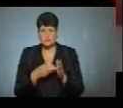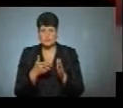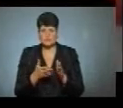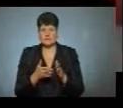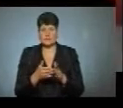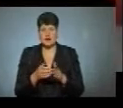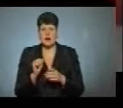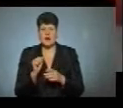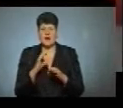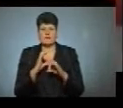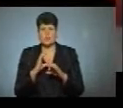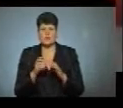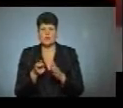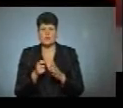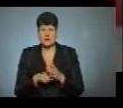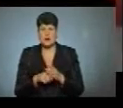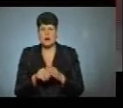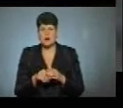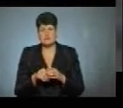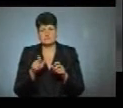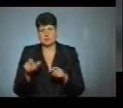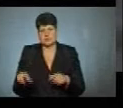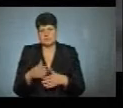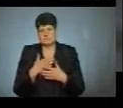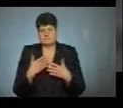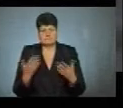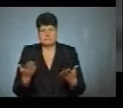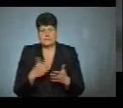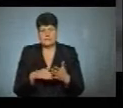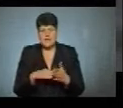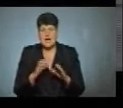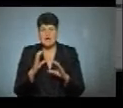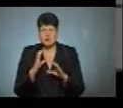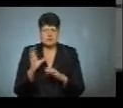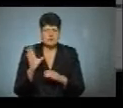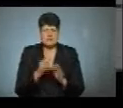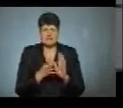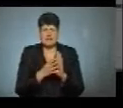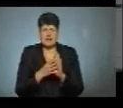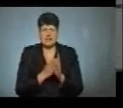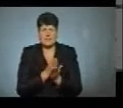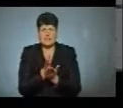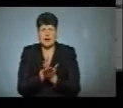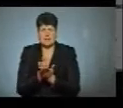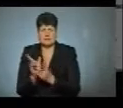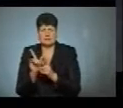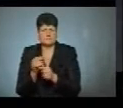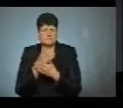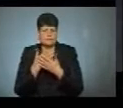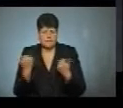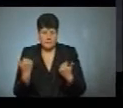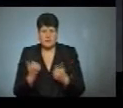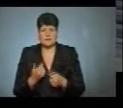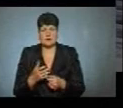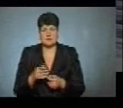закриті усі каси. Пасажирів в залі очікування немає. Автобуси в усі 9 напрямків не курсують. На пероні